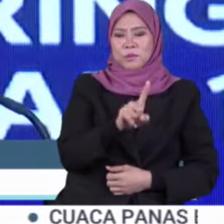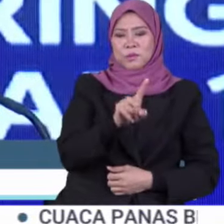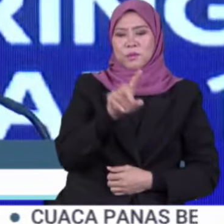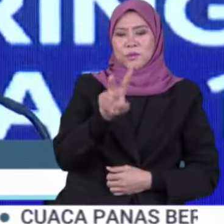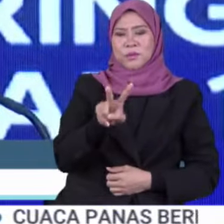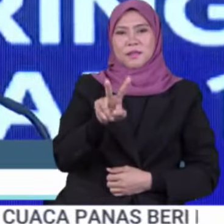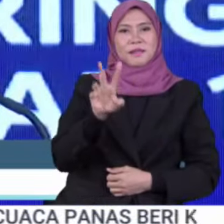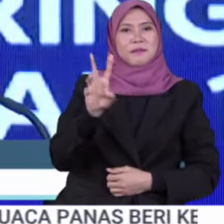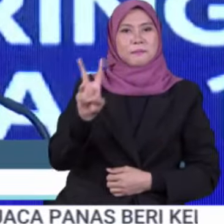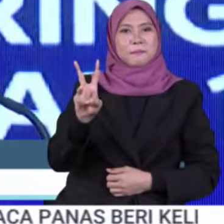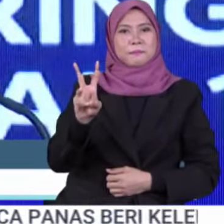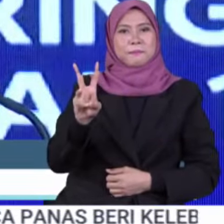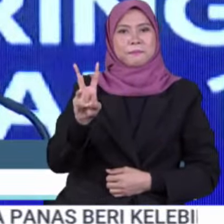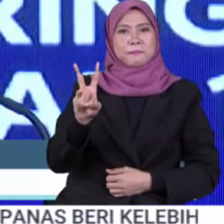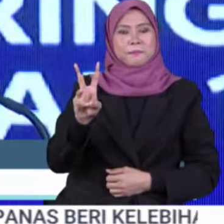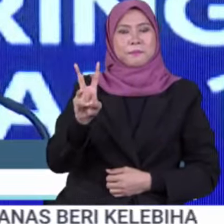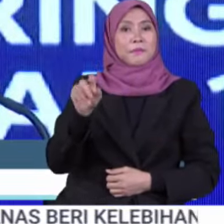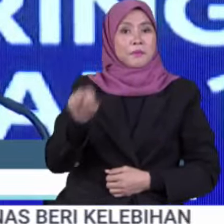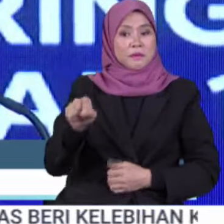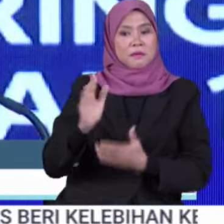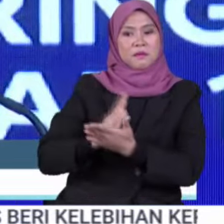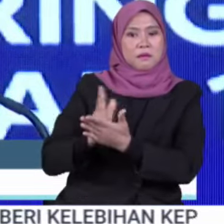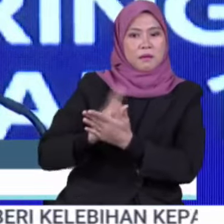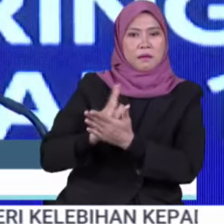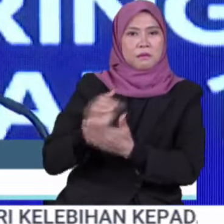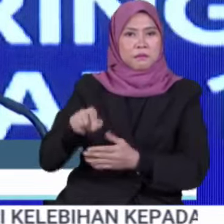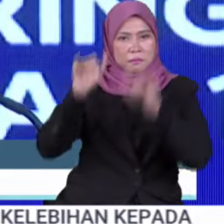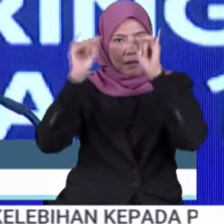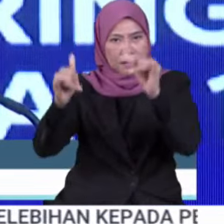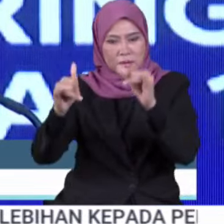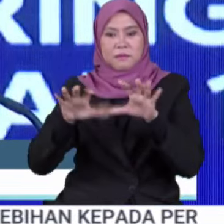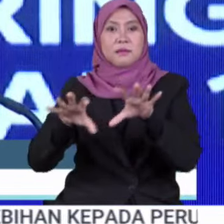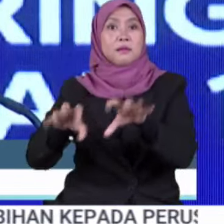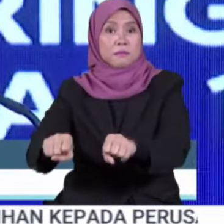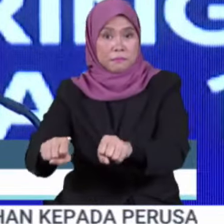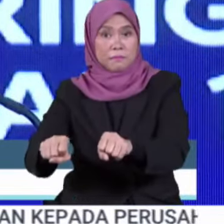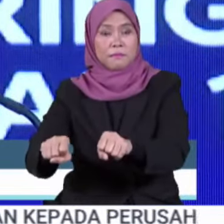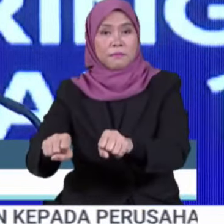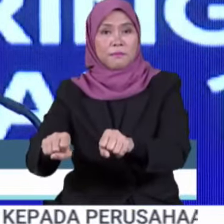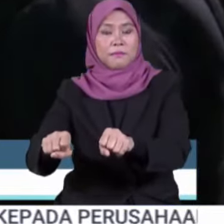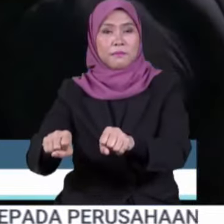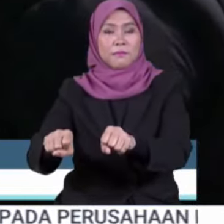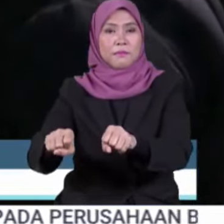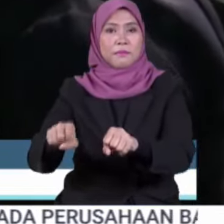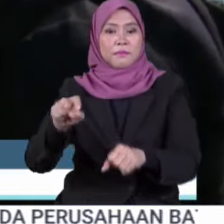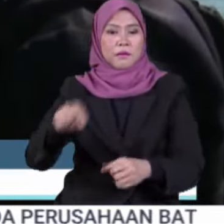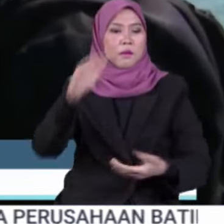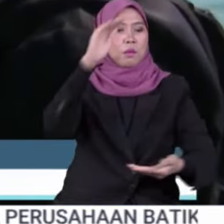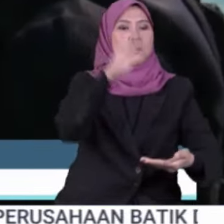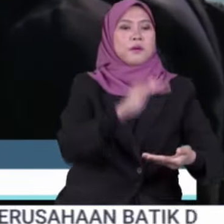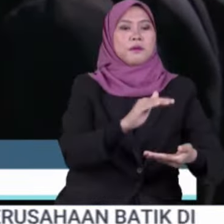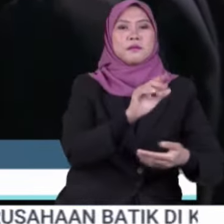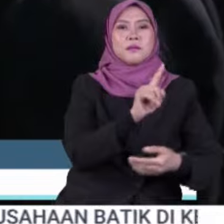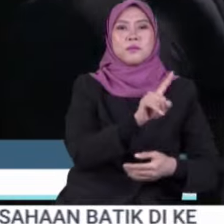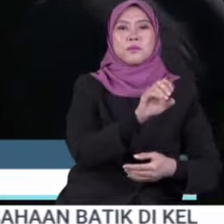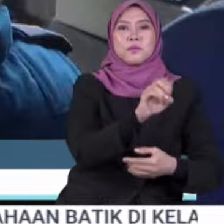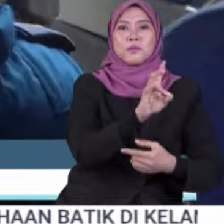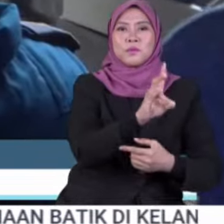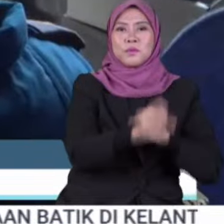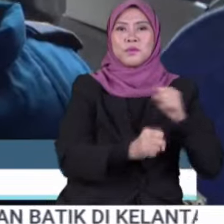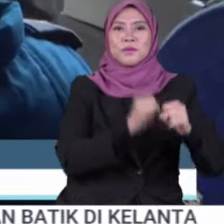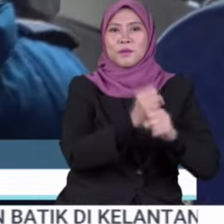126 mereka yang disyaki sebagai penganas ditangkap. Ianya menurun pada 107 pada